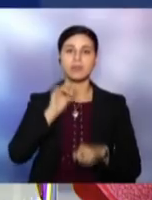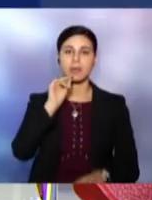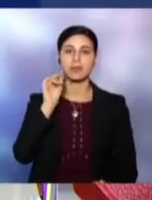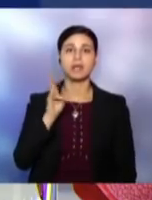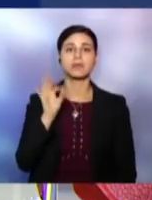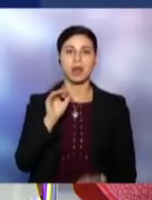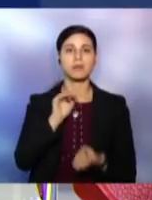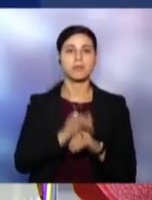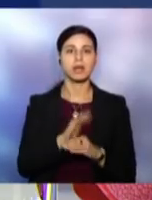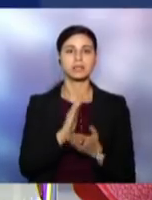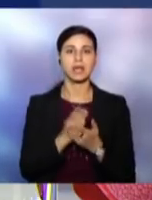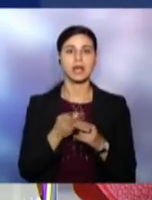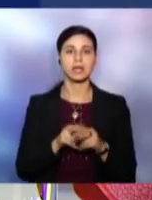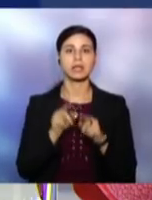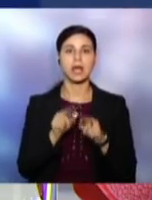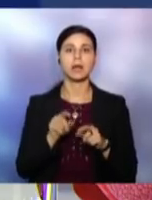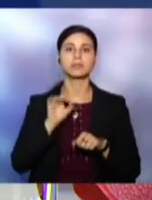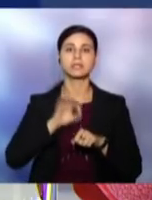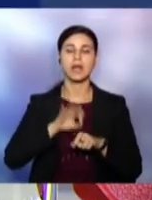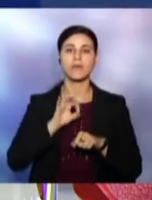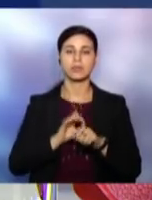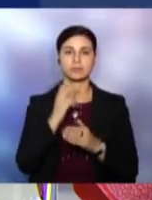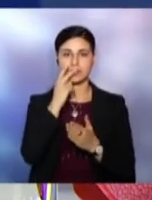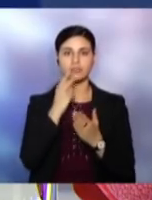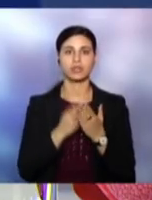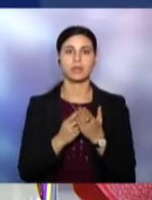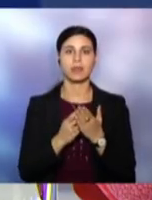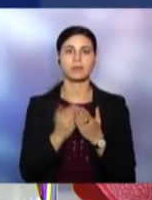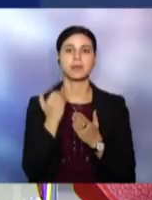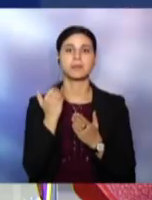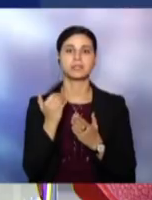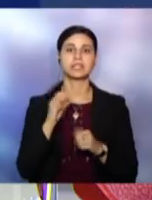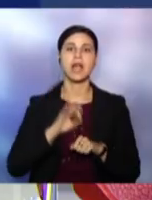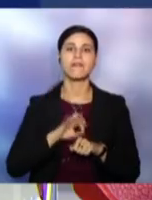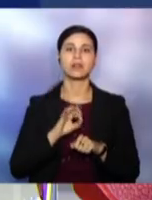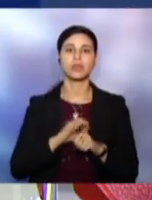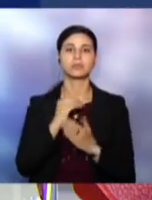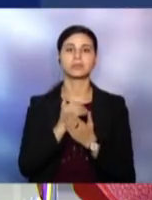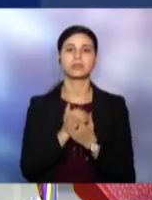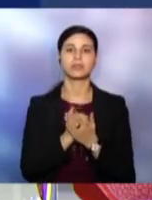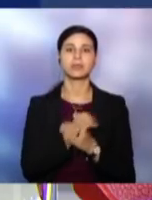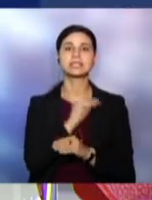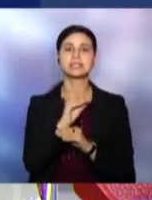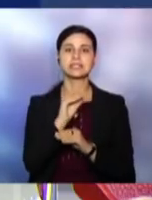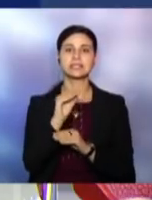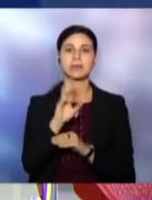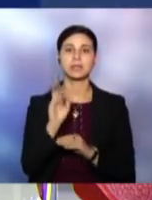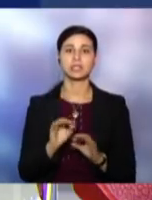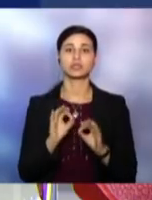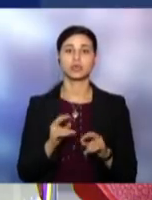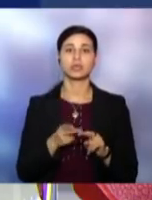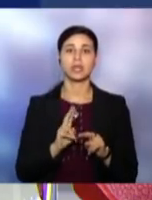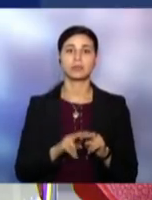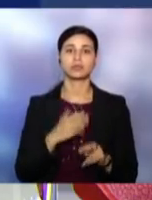თუმცა ფაქტია, რომ ამ დაავადების მაჩვენებლები, ანუ მისი ავადობის მაჩვენებლები იზრდება და სწორედ ამიტომ